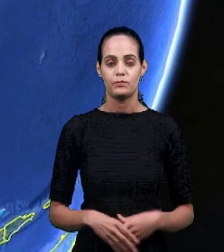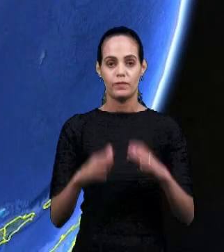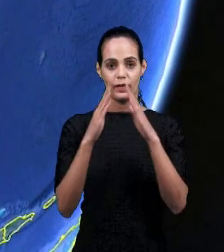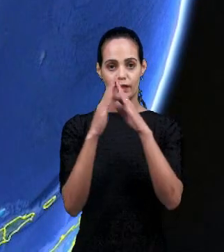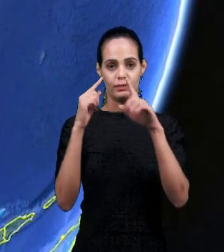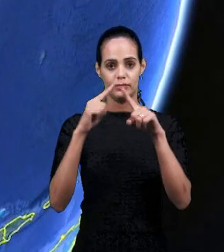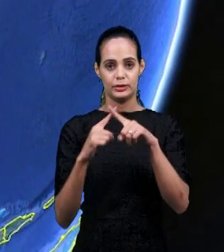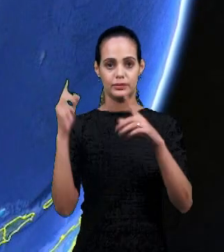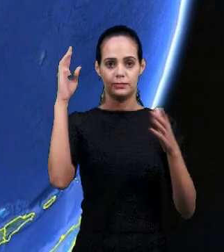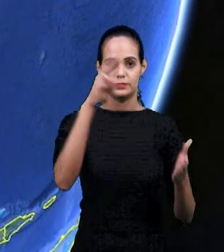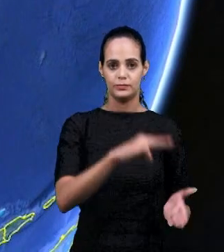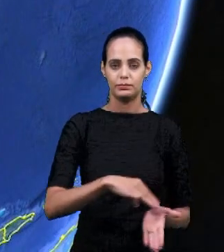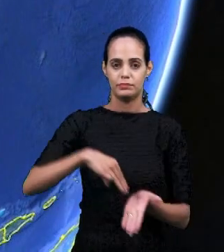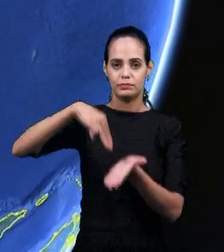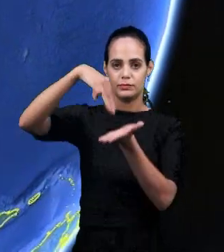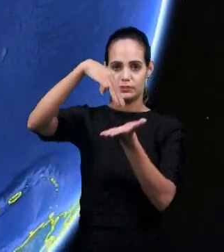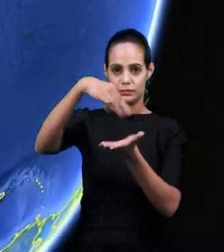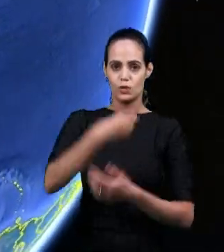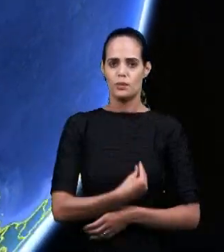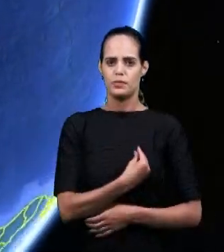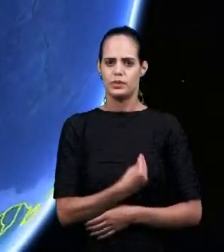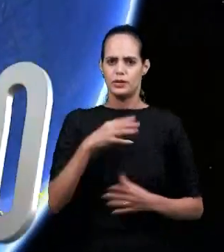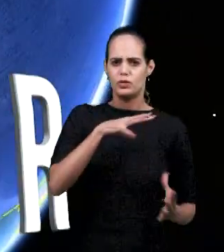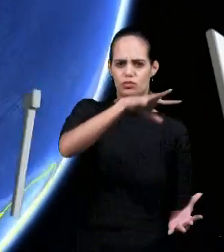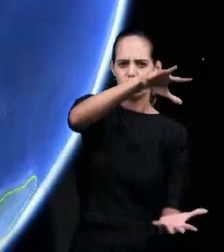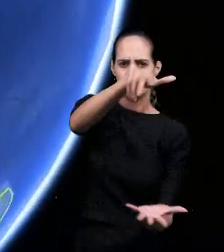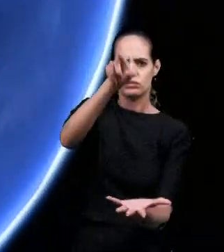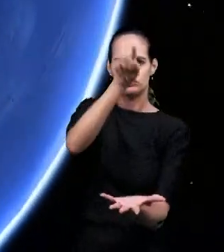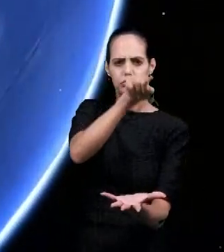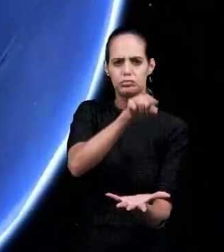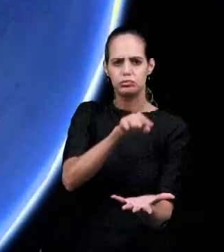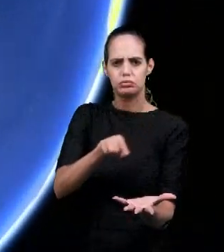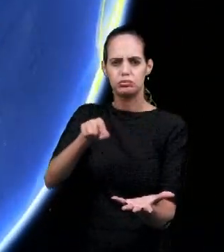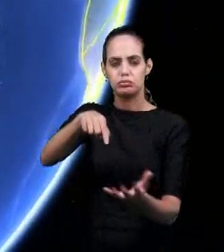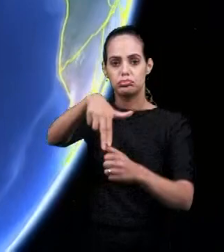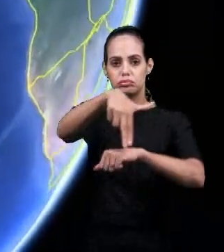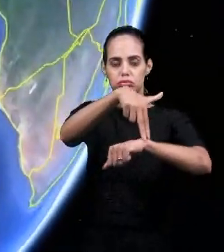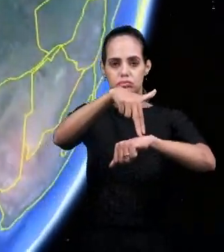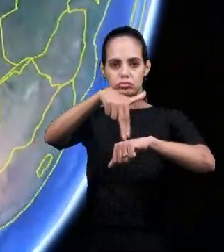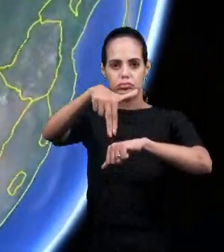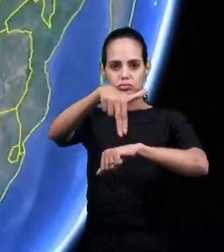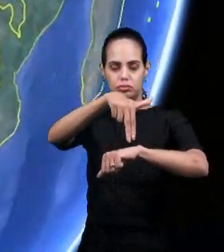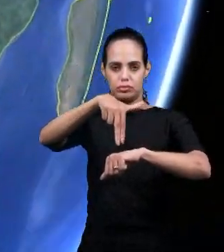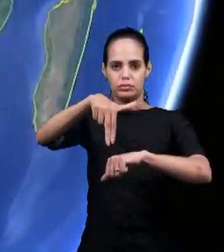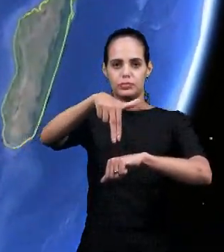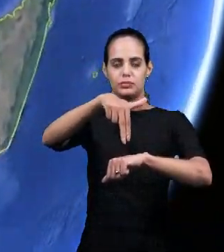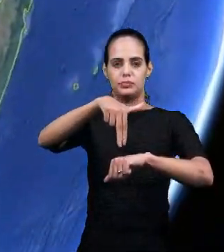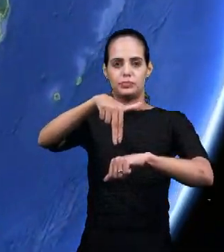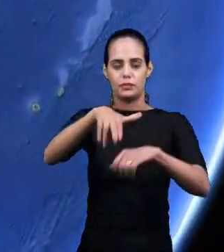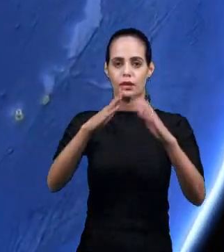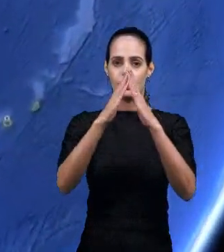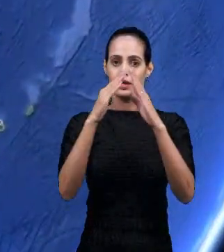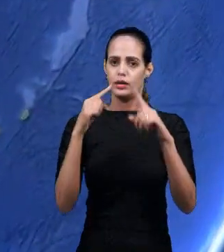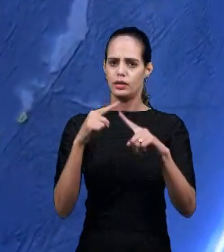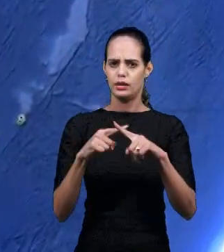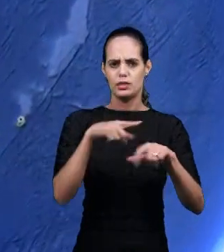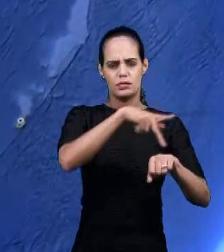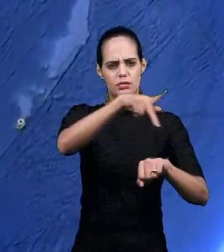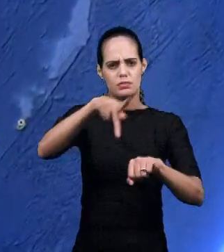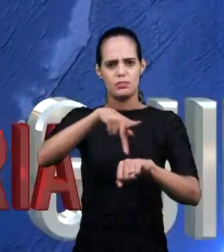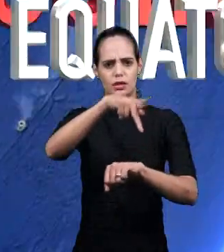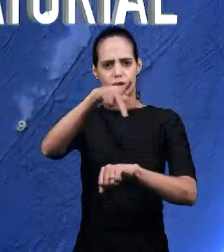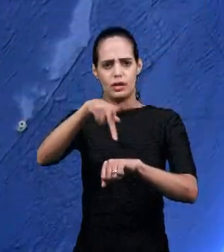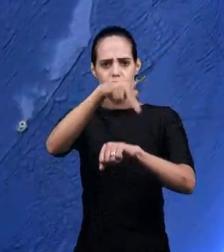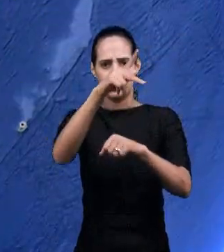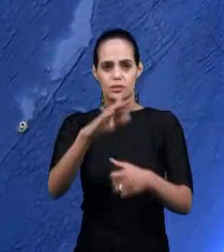L'Église chrétienne Maranatha est présente dans des nations de tous les continents de la planète. Les églises des pays dans les trois